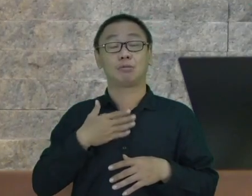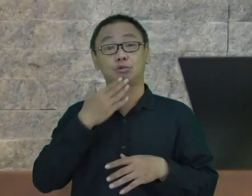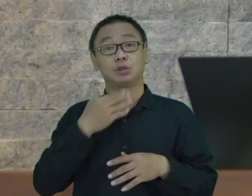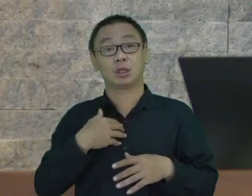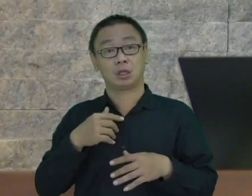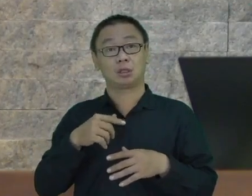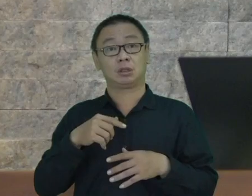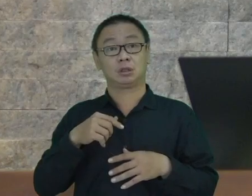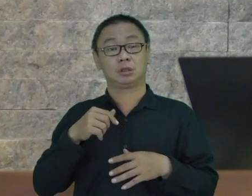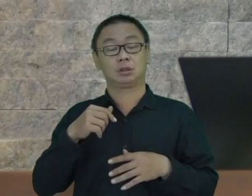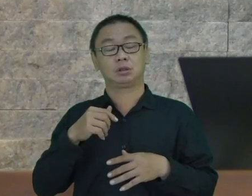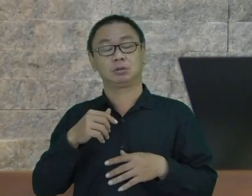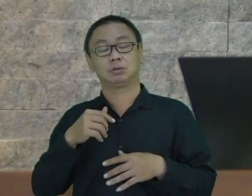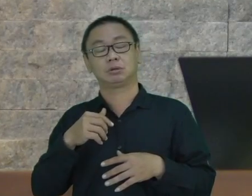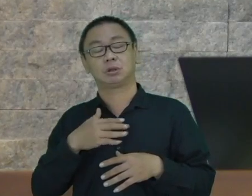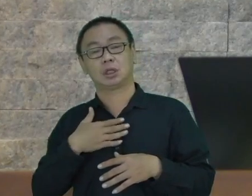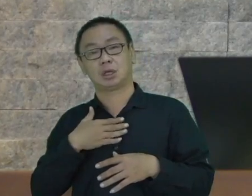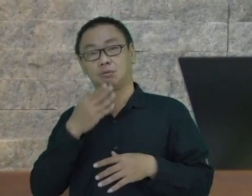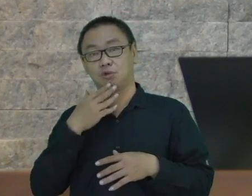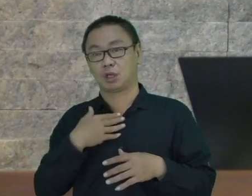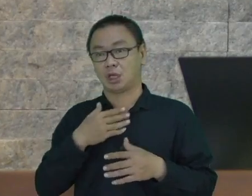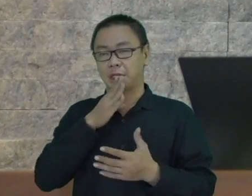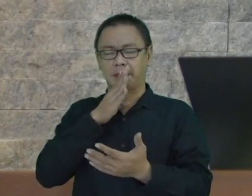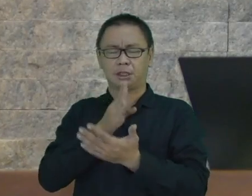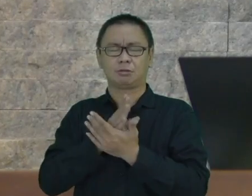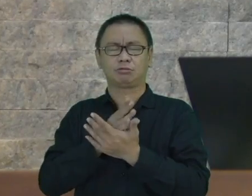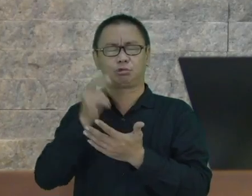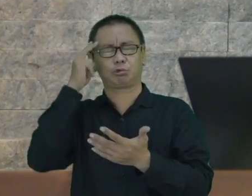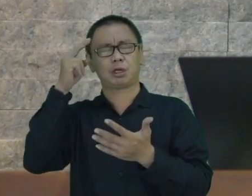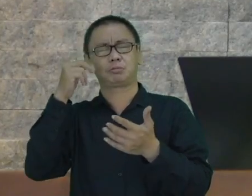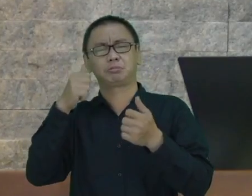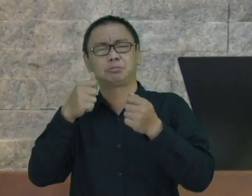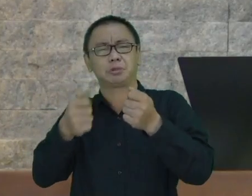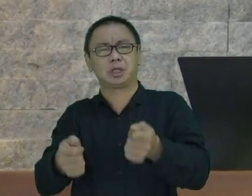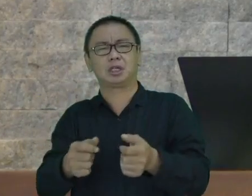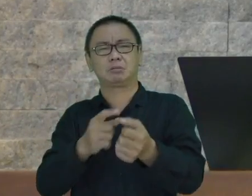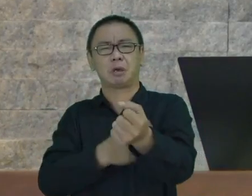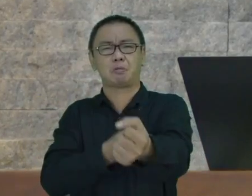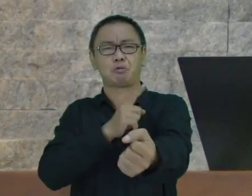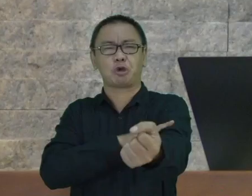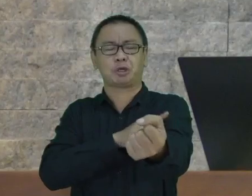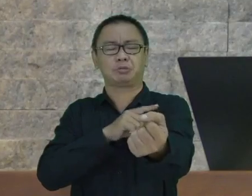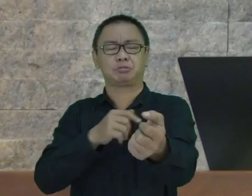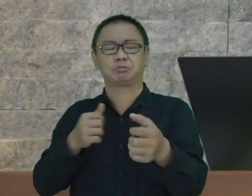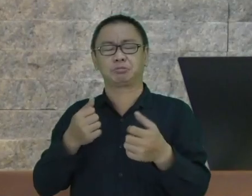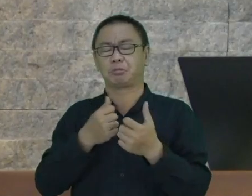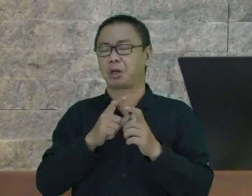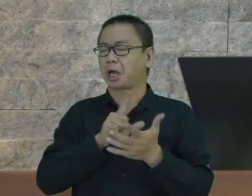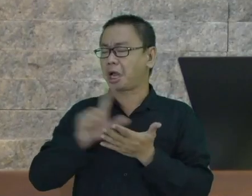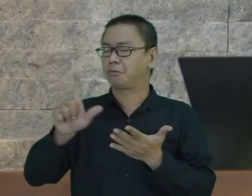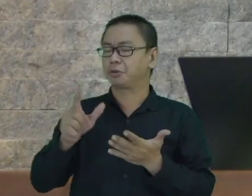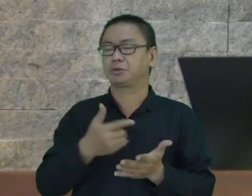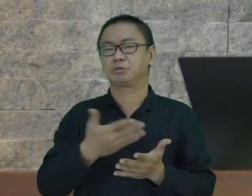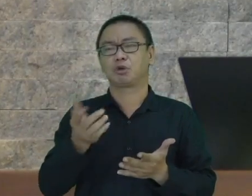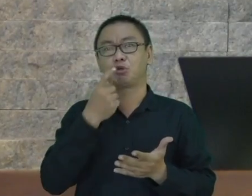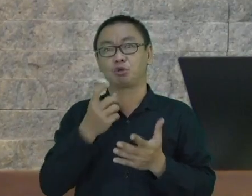saya punya keyakinan yang kuat juga bahwa Tuhan akan memampukan saya, Dia akan memperlengkapi saudara dan saya untuk